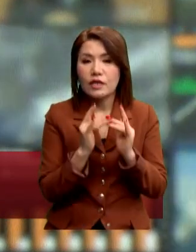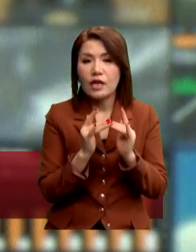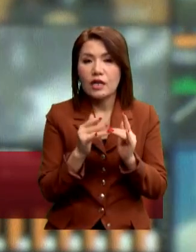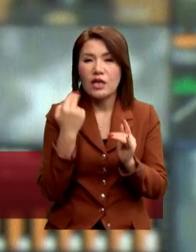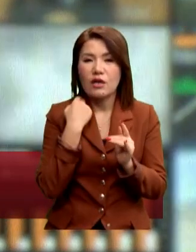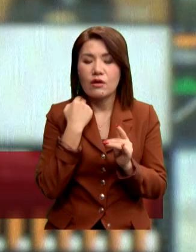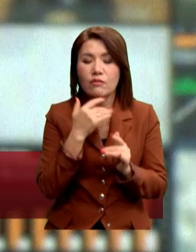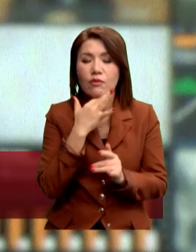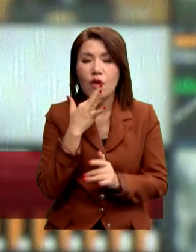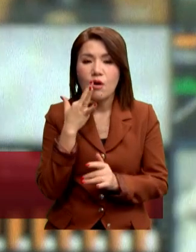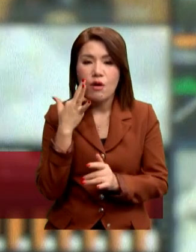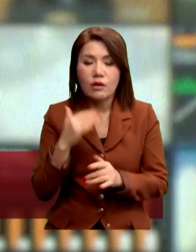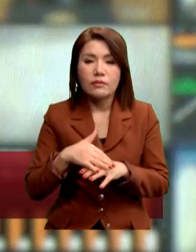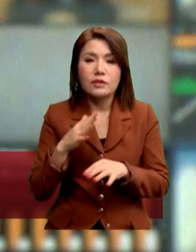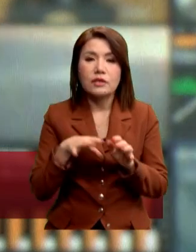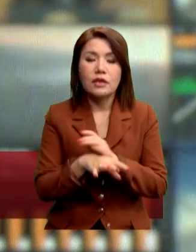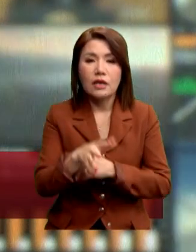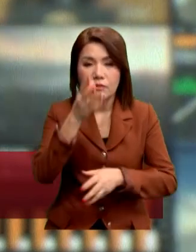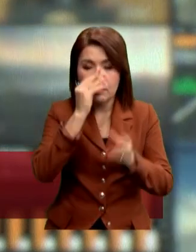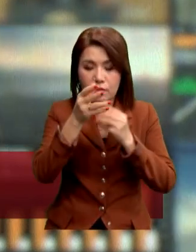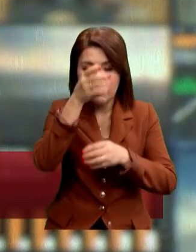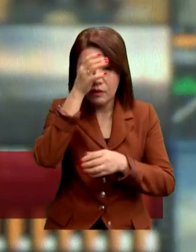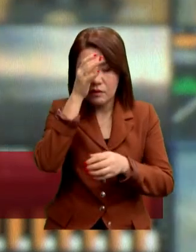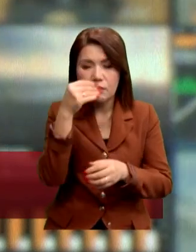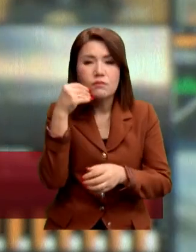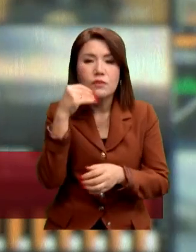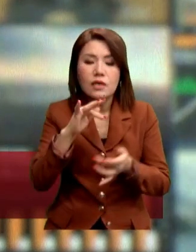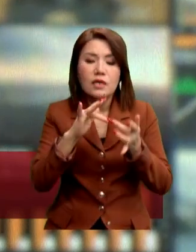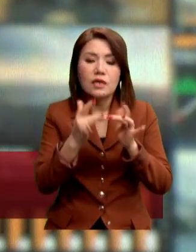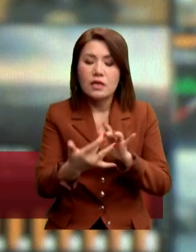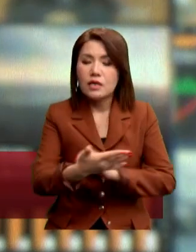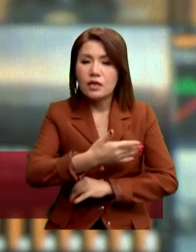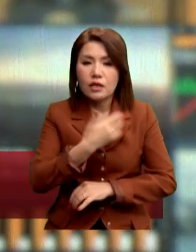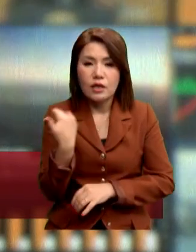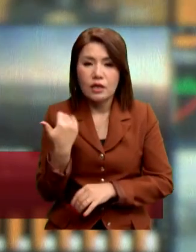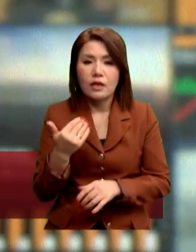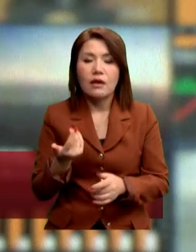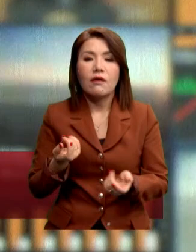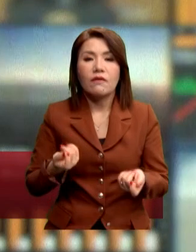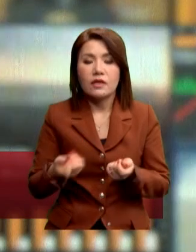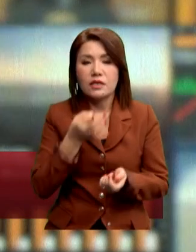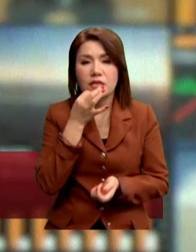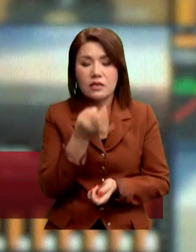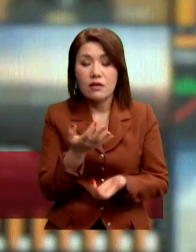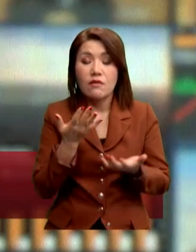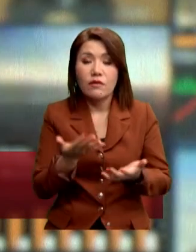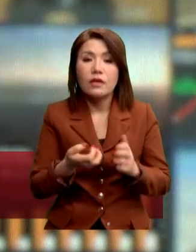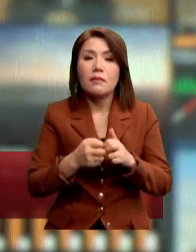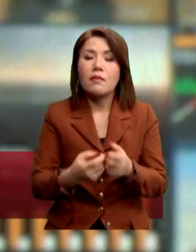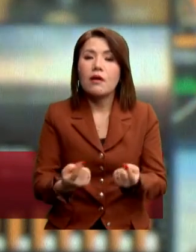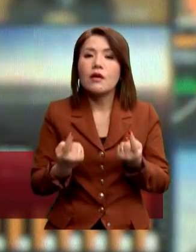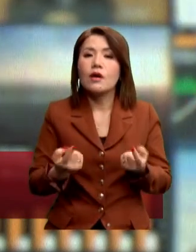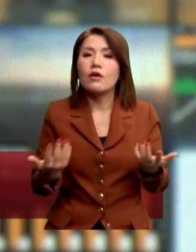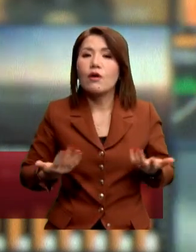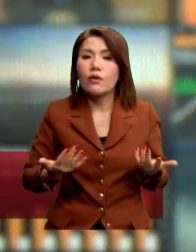қарызға батқан. Тіпті білім алуда аса қажеті сапалы интернет жоқ, дейді жатақхана басшылығы. Ал басты мәселе ғылым